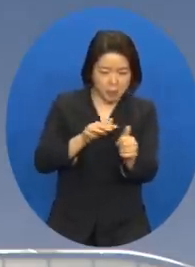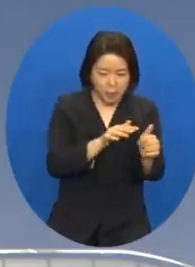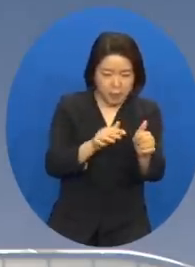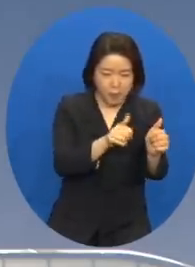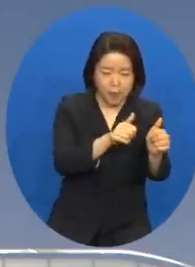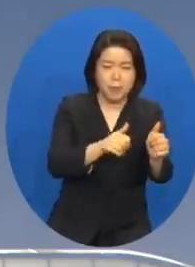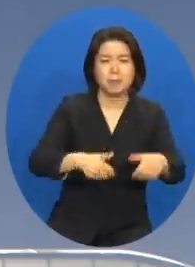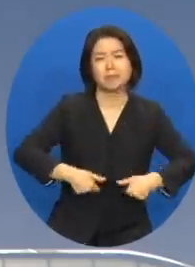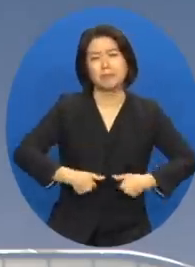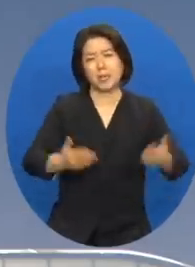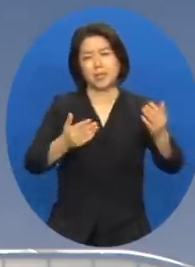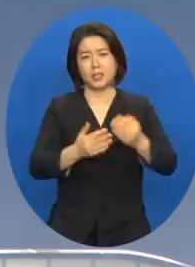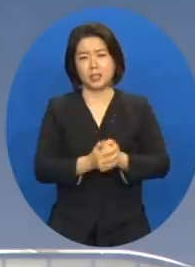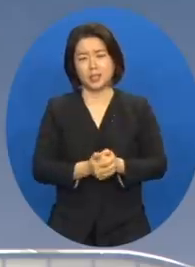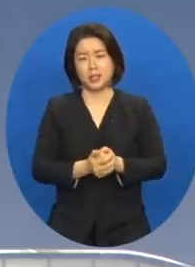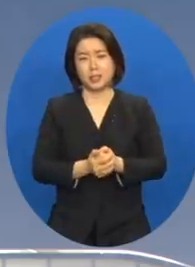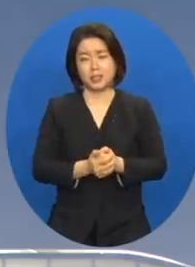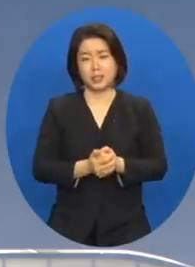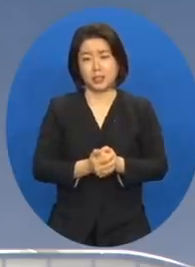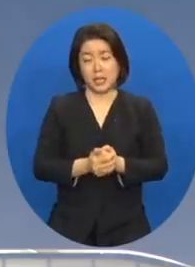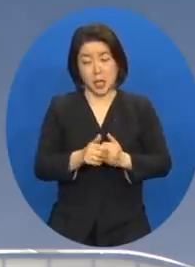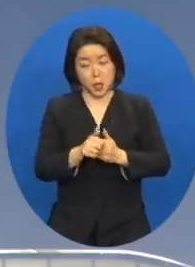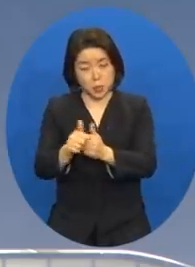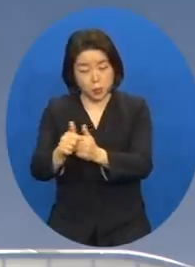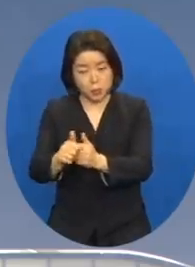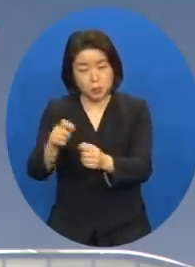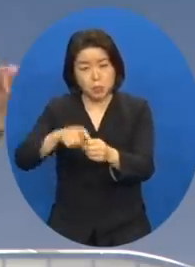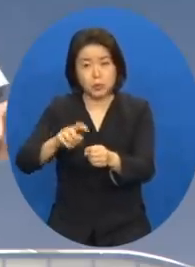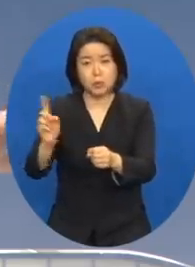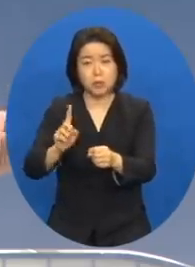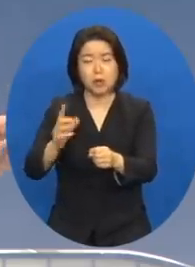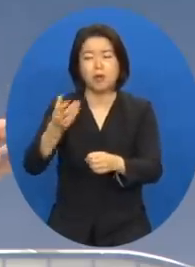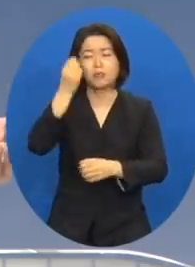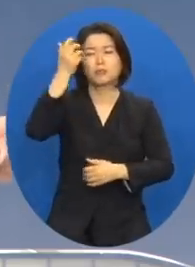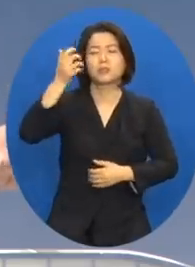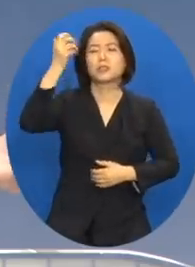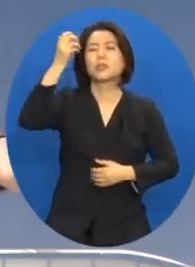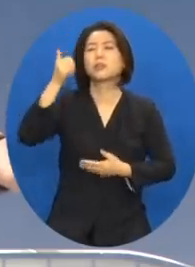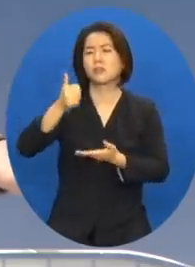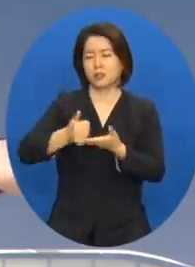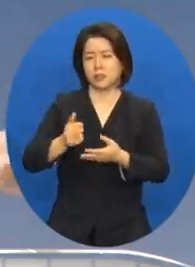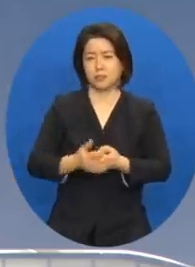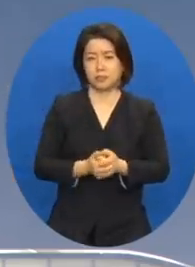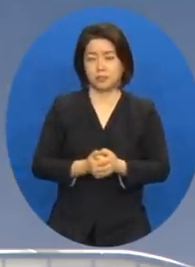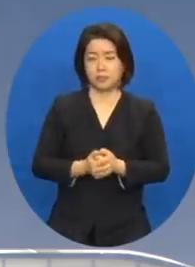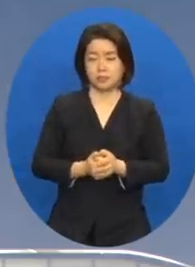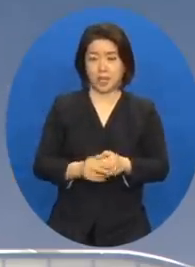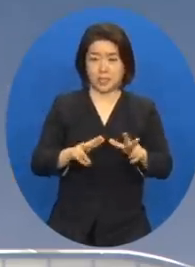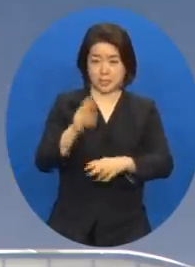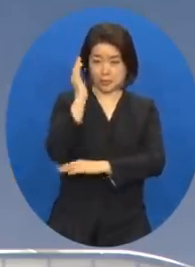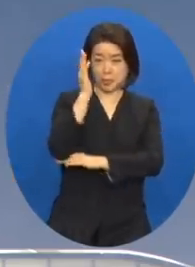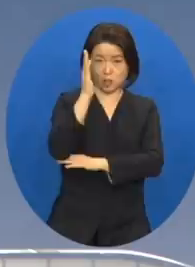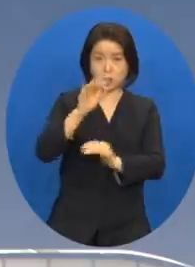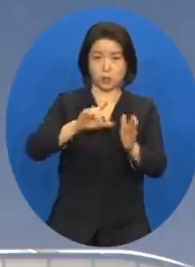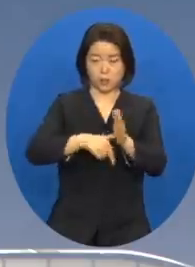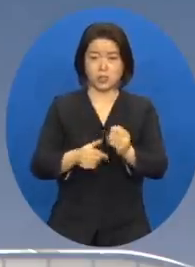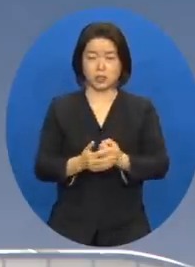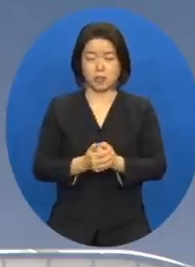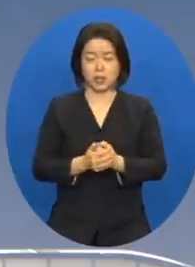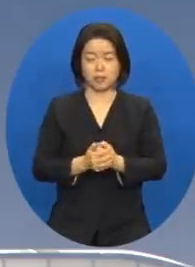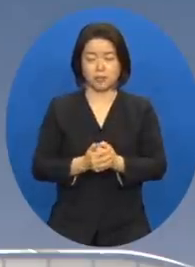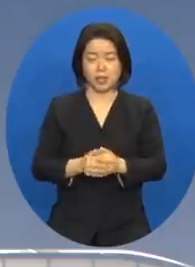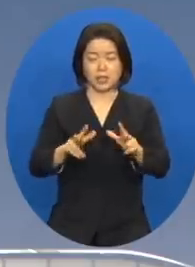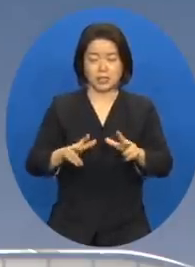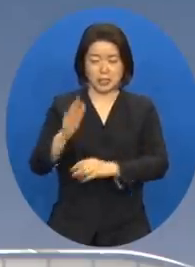있습니까? 쫓아다니면 성령님을 쫓아가야지. 지금도 설교 시간입니다. 그러나 설교하게 하시는